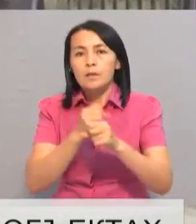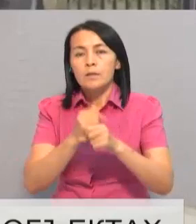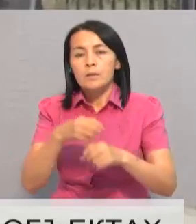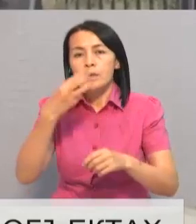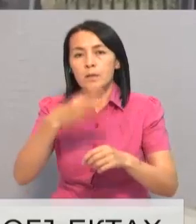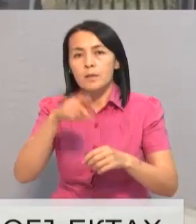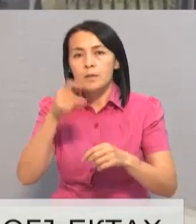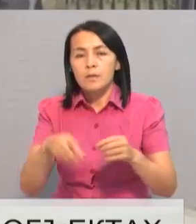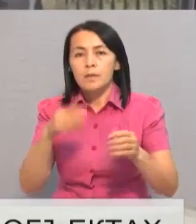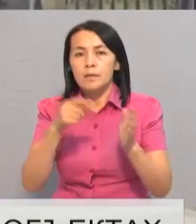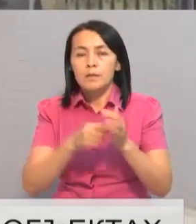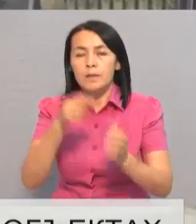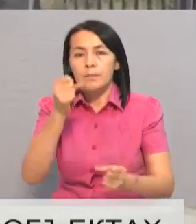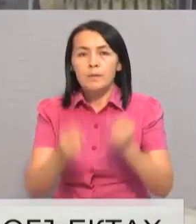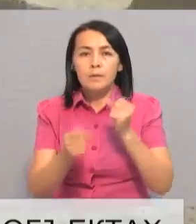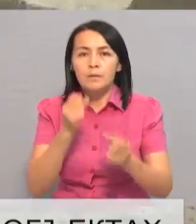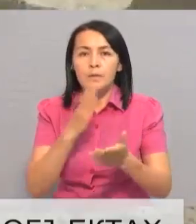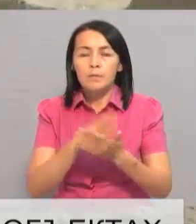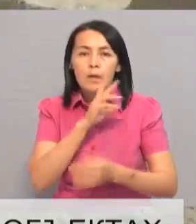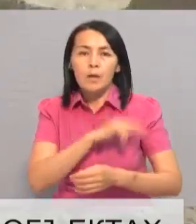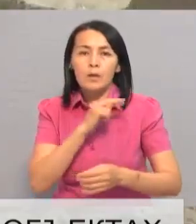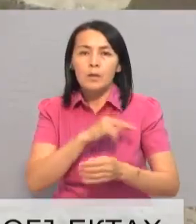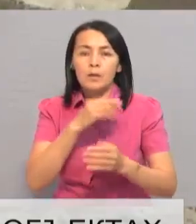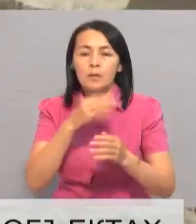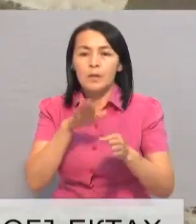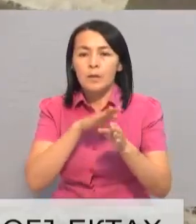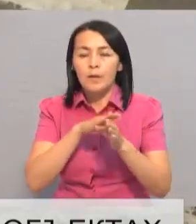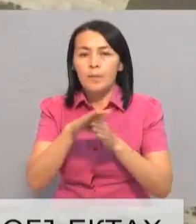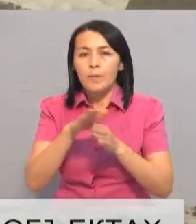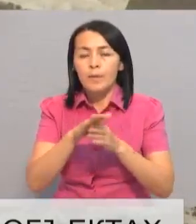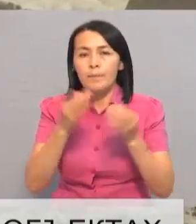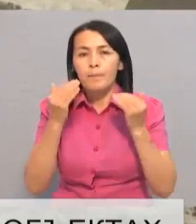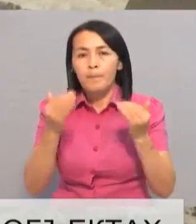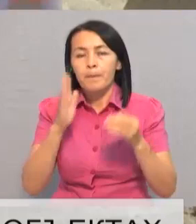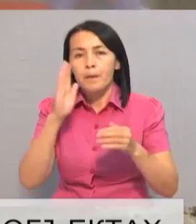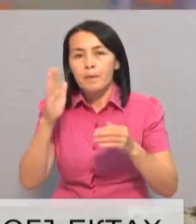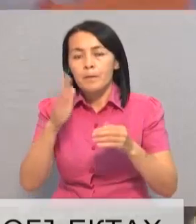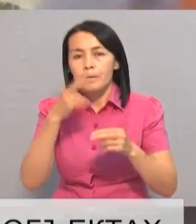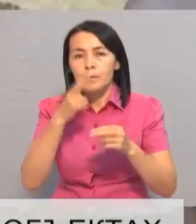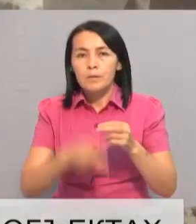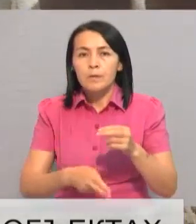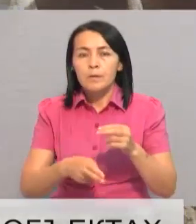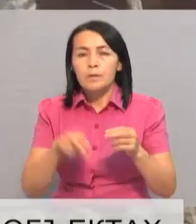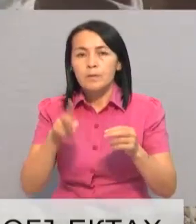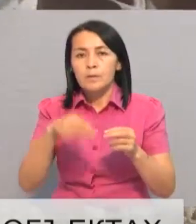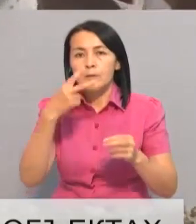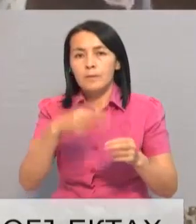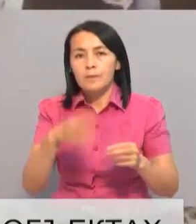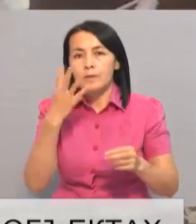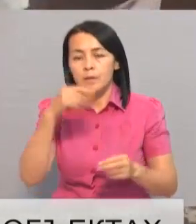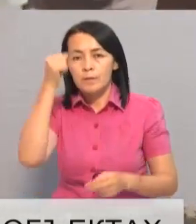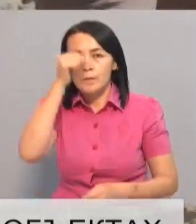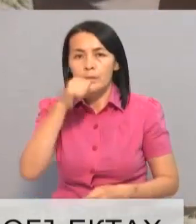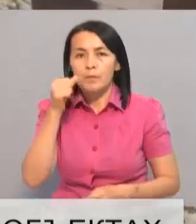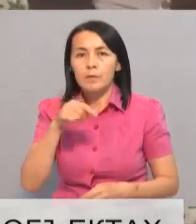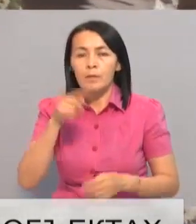30 человек, 7 единиц спецтехники. Работа по прокладке канализационных сетей будет полностью завершена в 2024